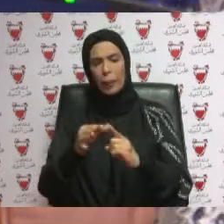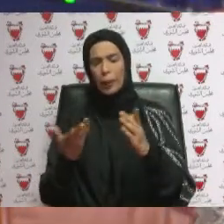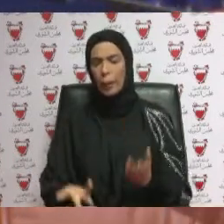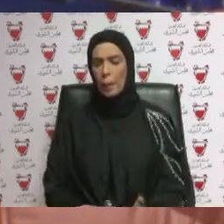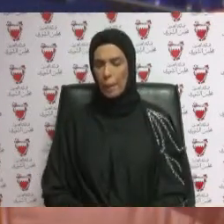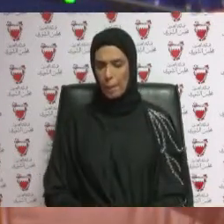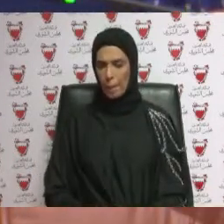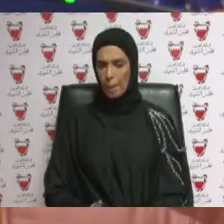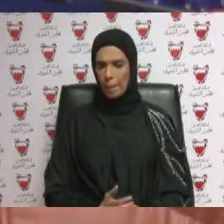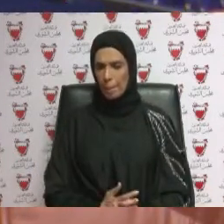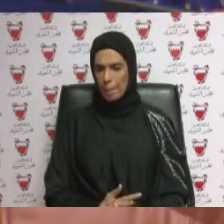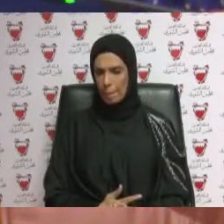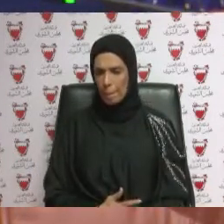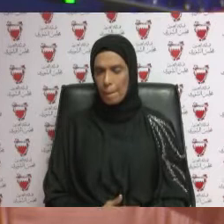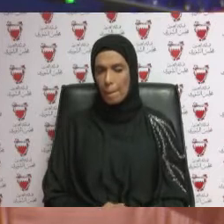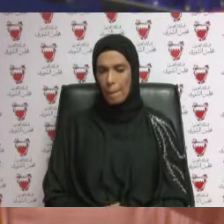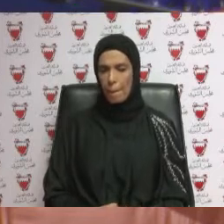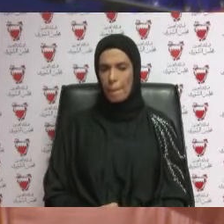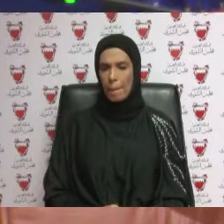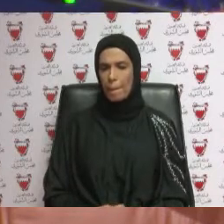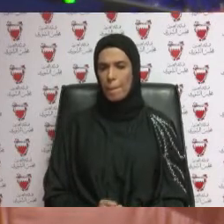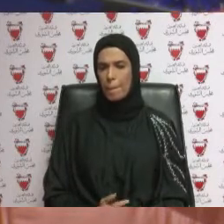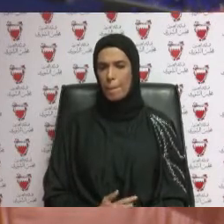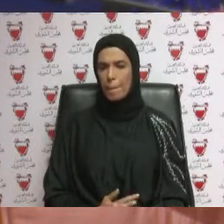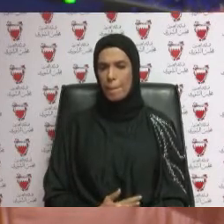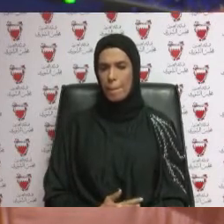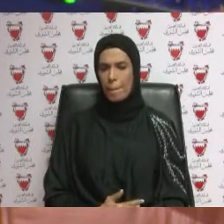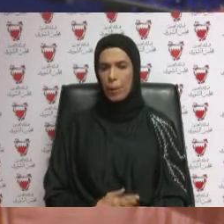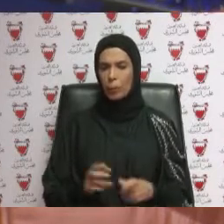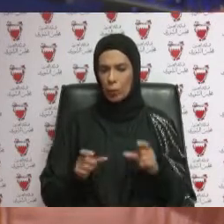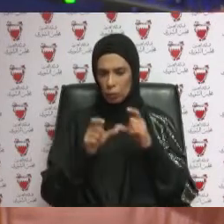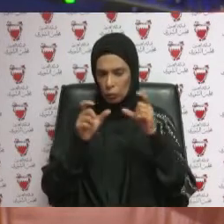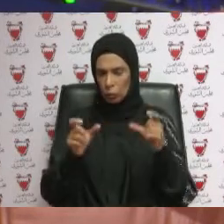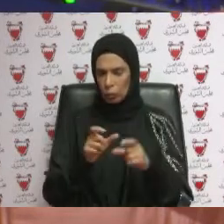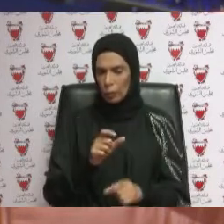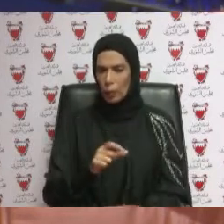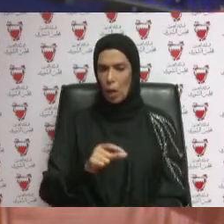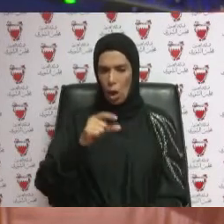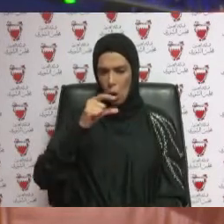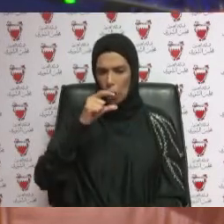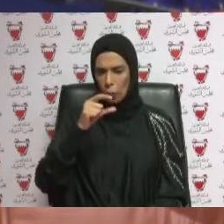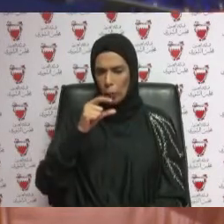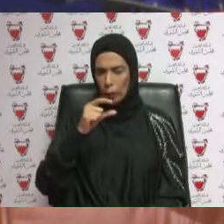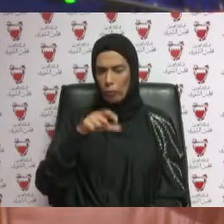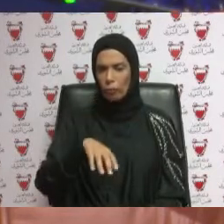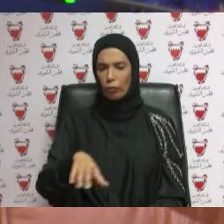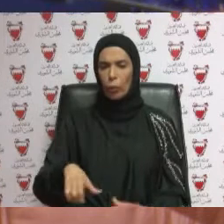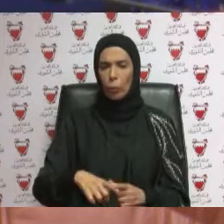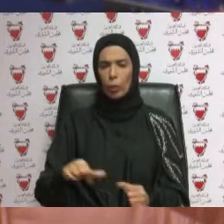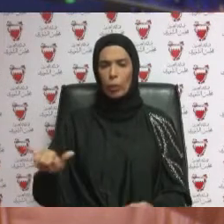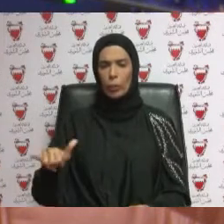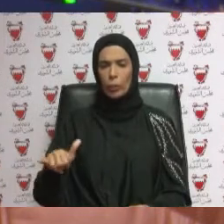ليس من أحدثها، يعني كل متابعتي لكل القوانين الحديثة ومنها دبي اللي يمكن من أكثر مناطق الخليج اللي فيها